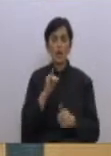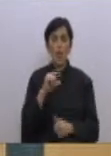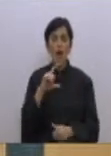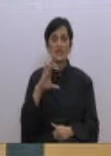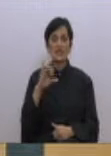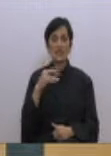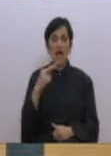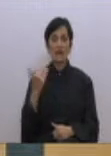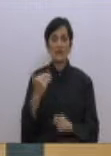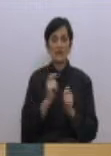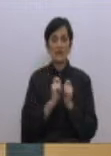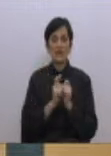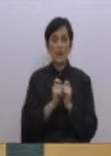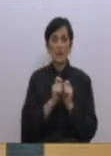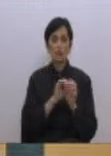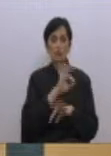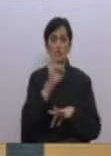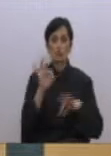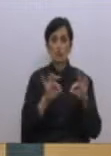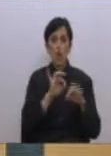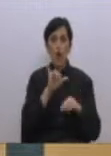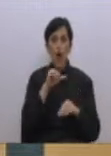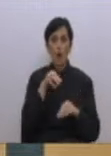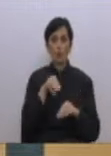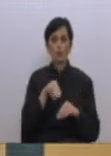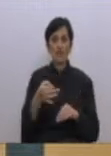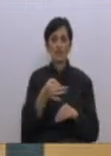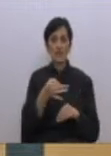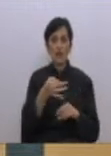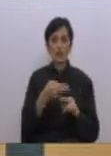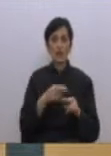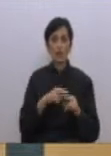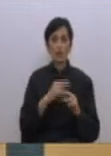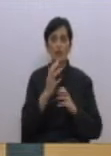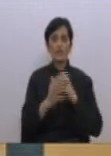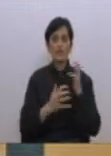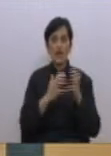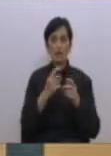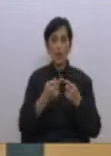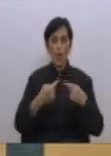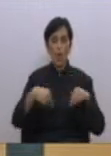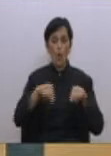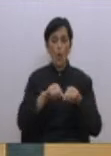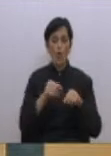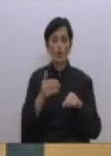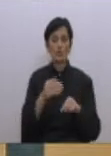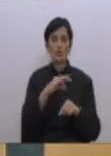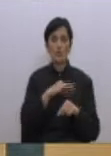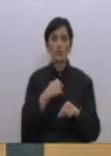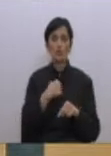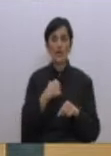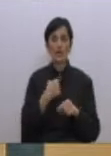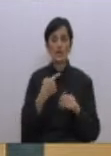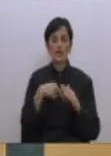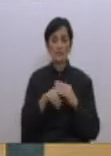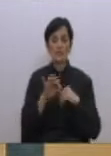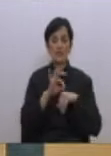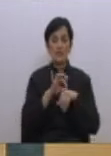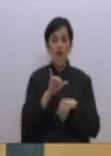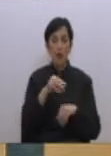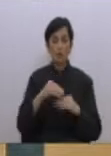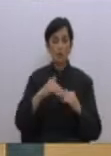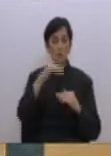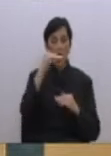USAID-ის დაფინანსებული პროექტების აუდიტორია, ჩვენს რეგიონ საერთაშორისო ორგანიზაციების აღიარება და ჩვენს მიერ ჩატარებული აუდიტების